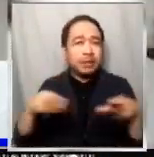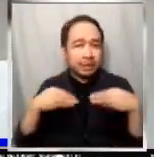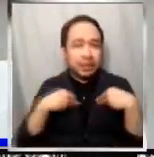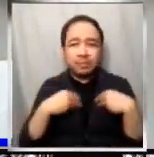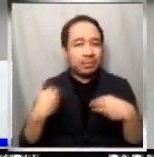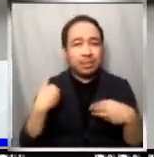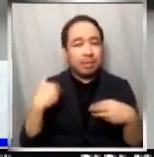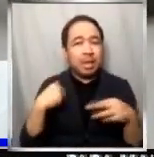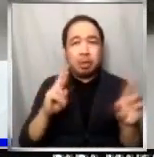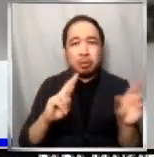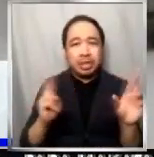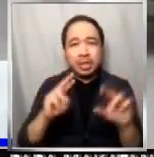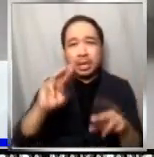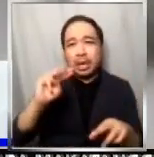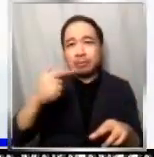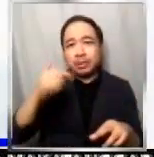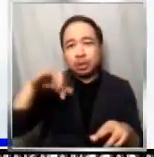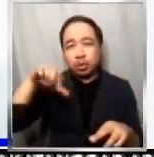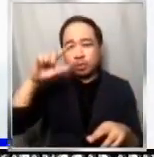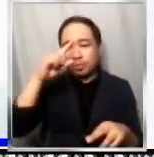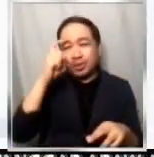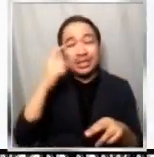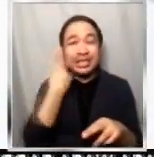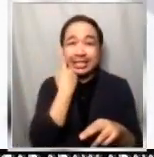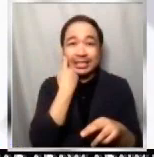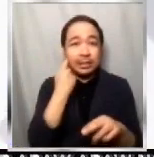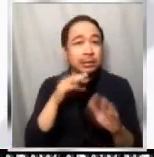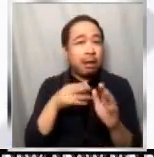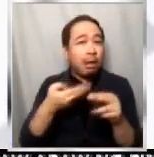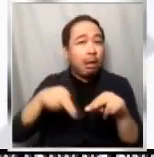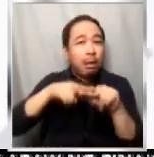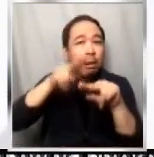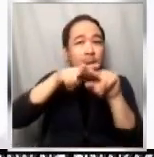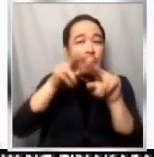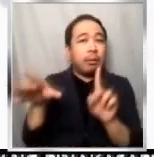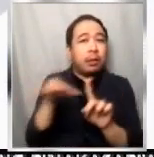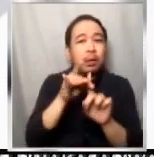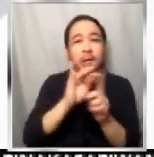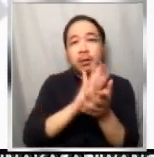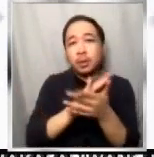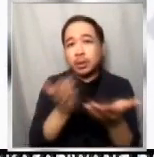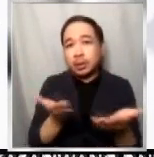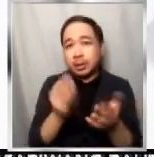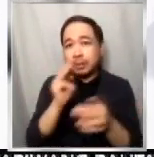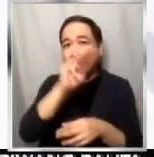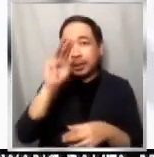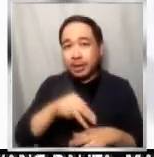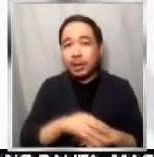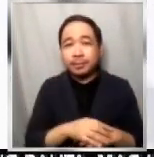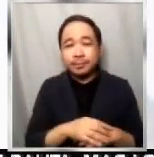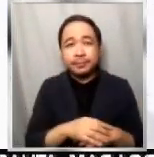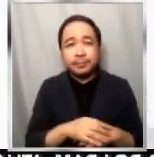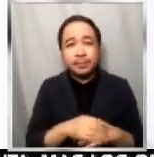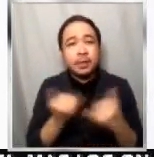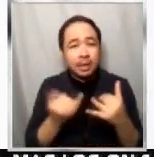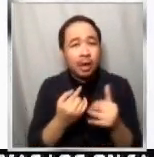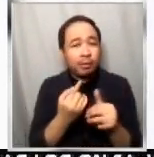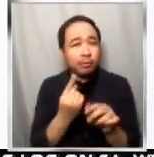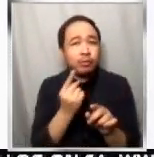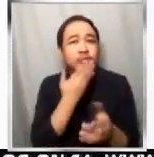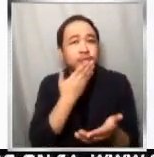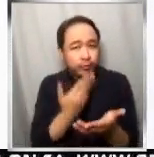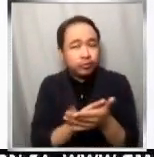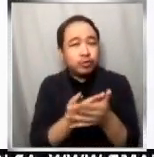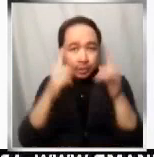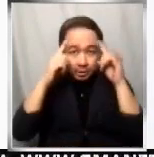COVID-19 cases sa Metro Manila. This is a timely, responsive move na hindi